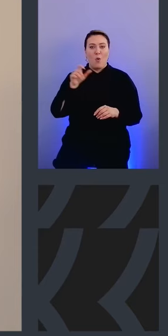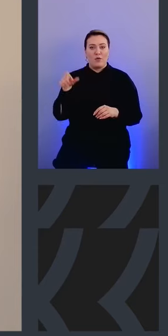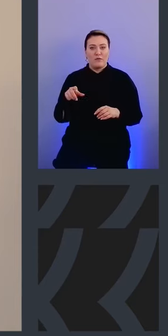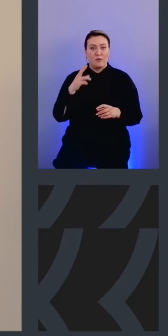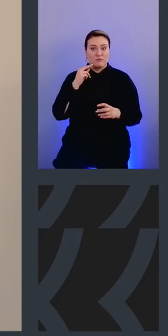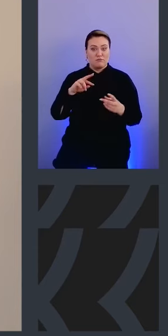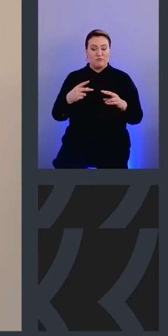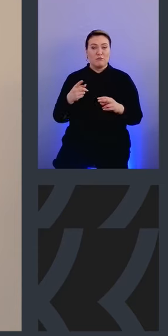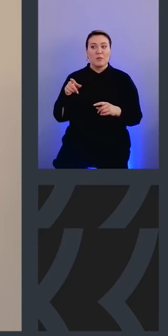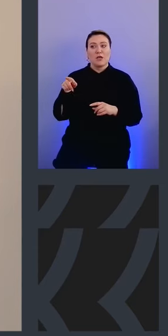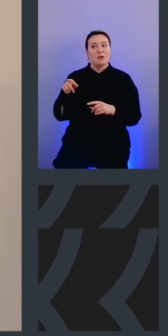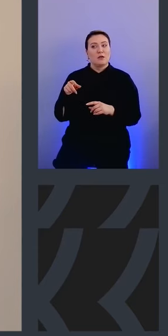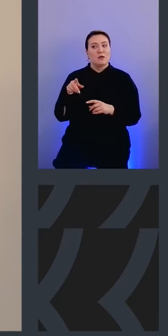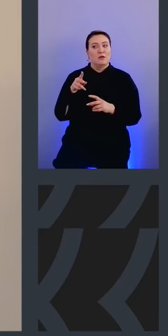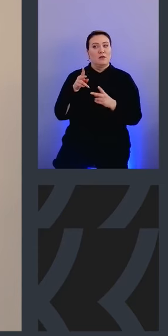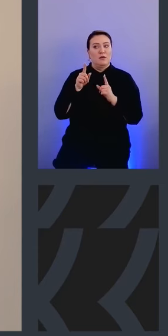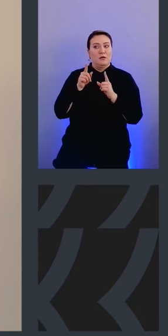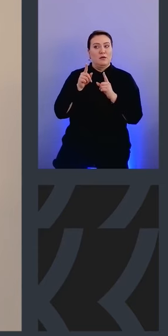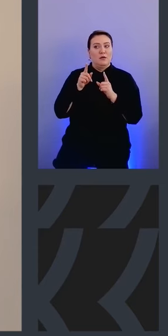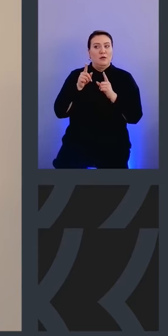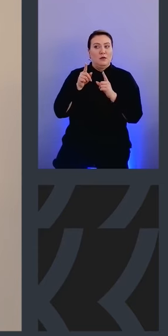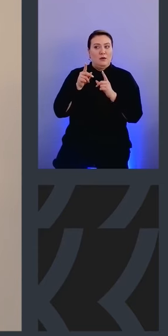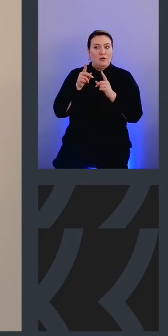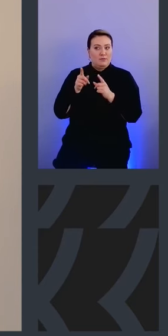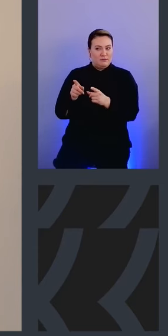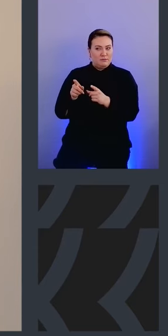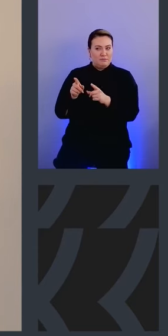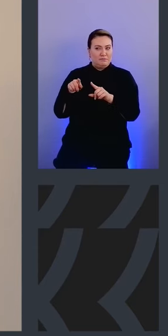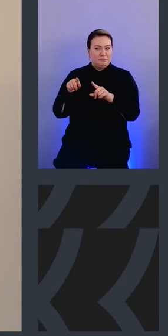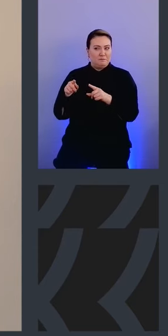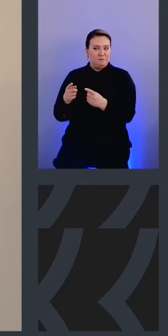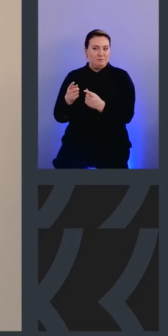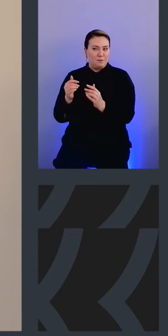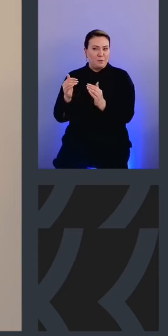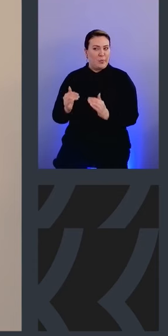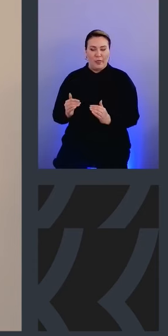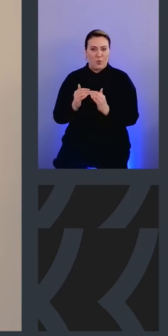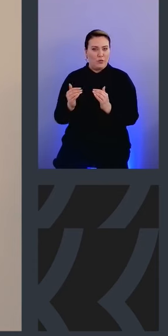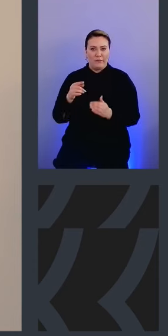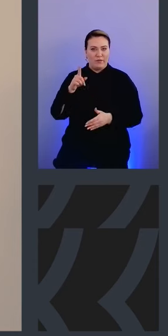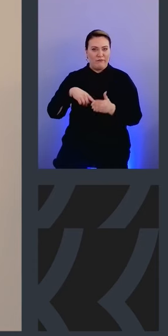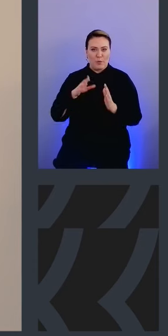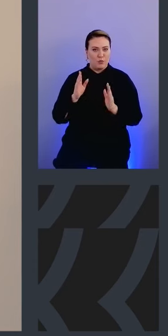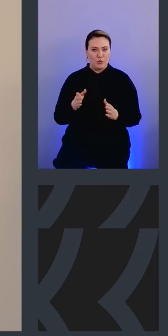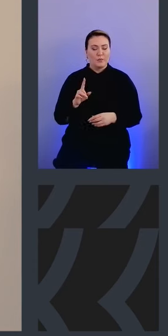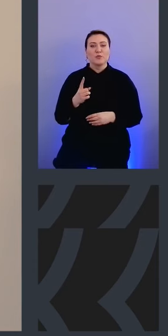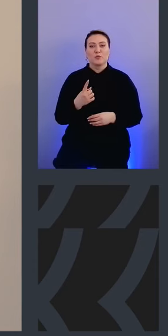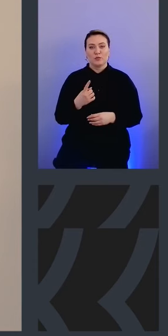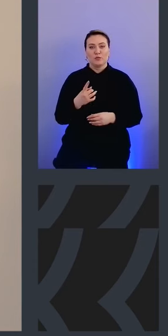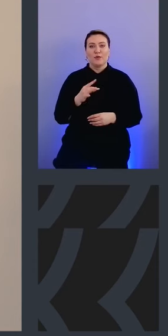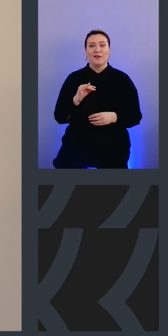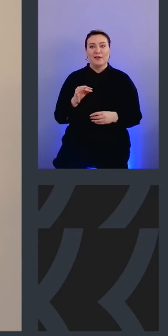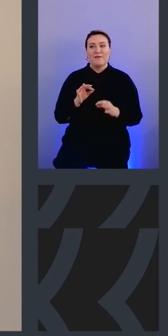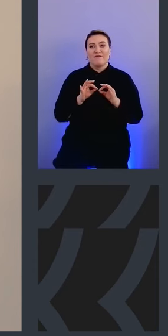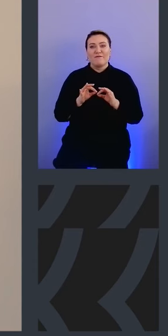ему, безусловно, будем совсем доверять с низким уровнем, потому что и